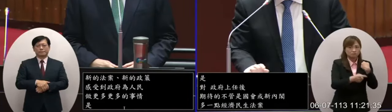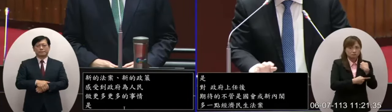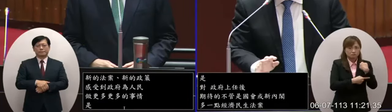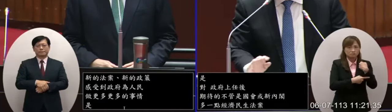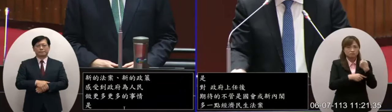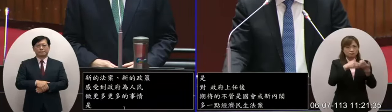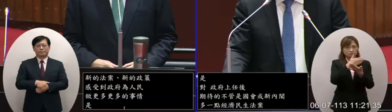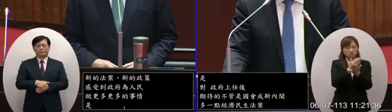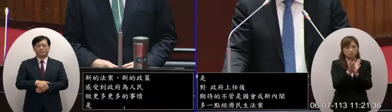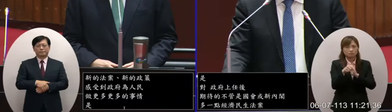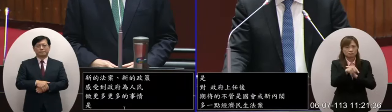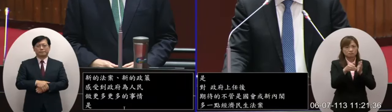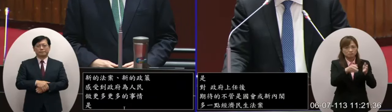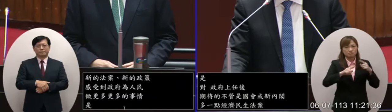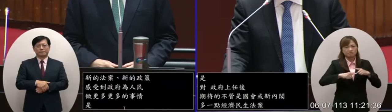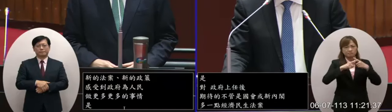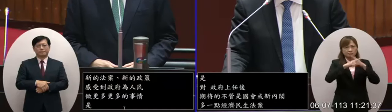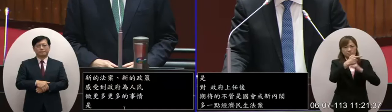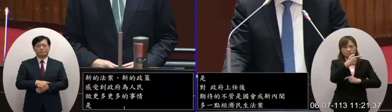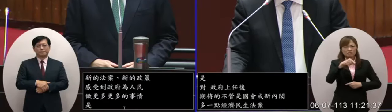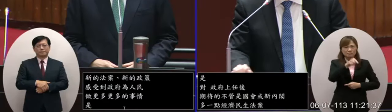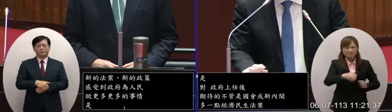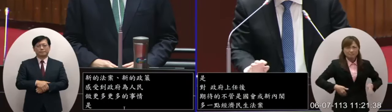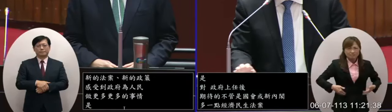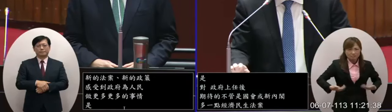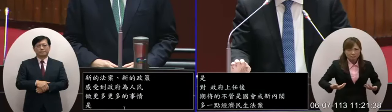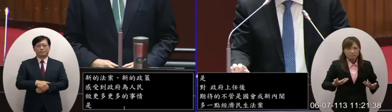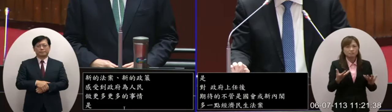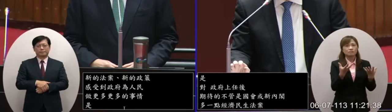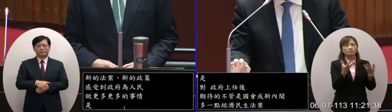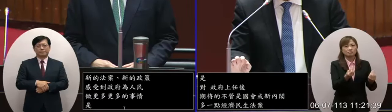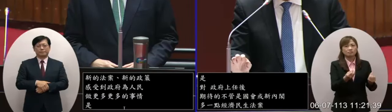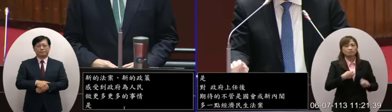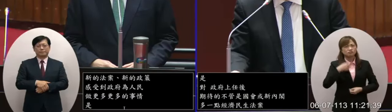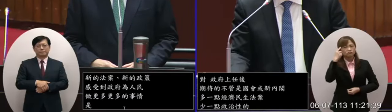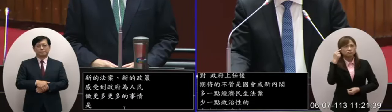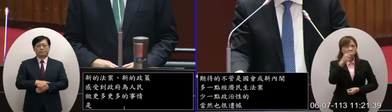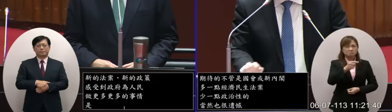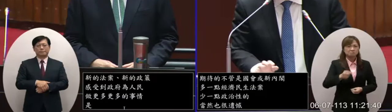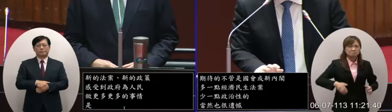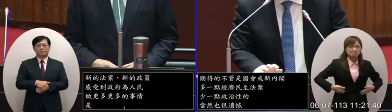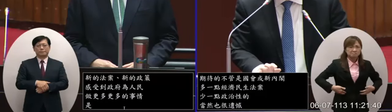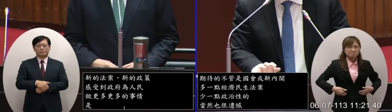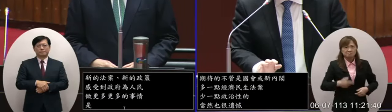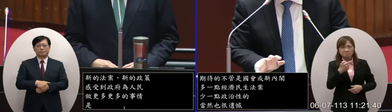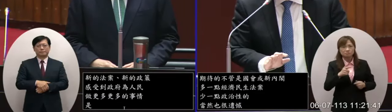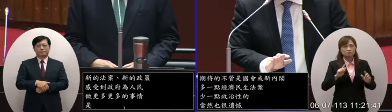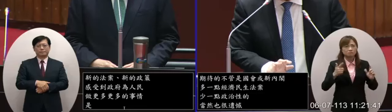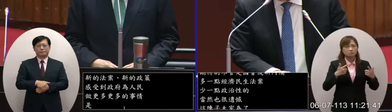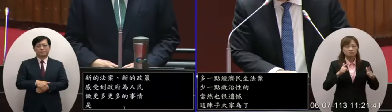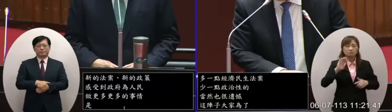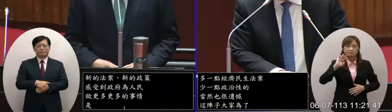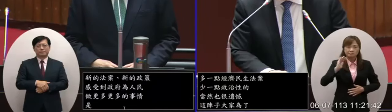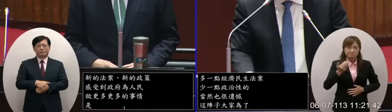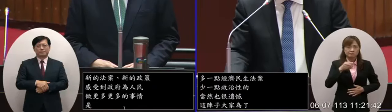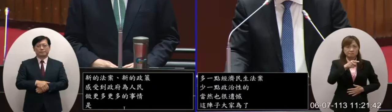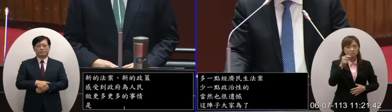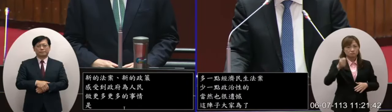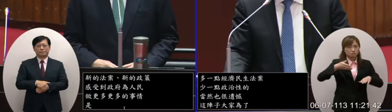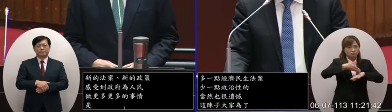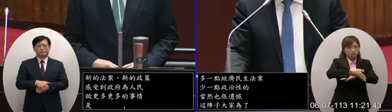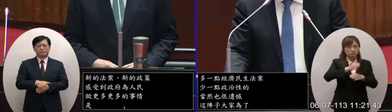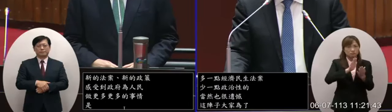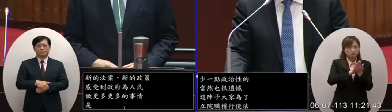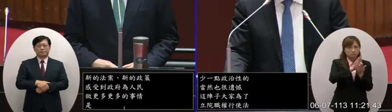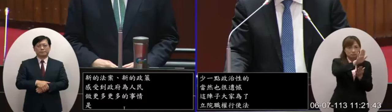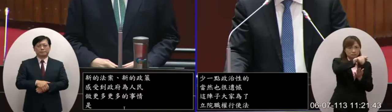问，坦白讲，这个其实没有那么多的，没有那么急迫性。我不认为它有那么强的急迫性，但是它通过了之后，其